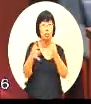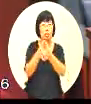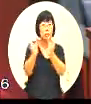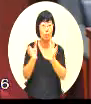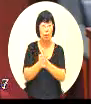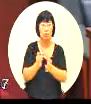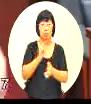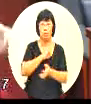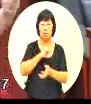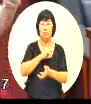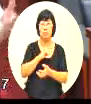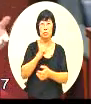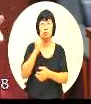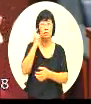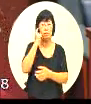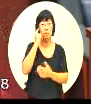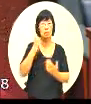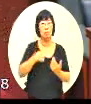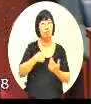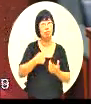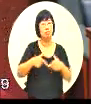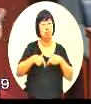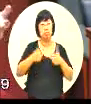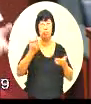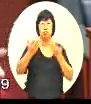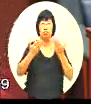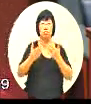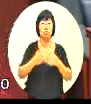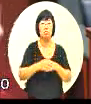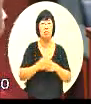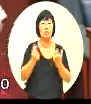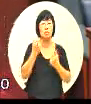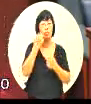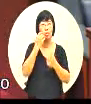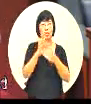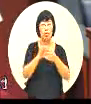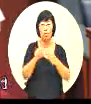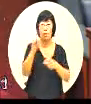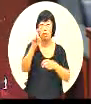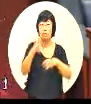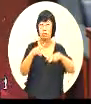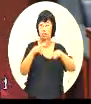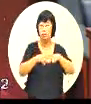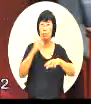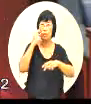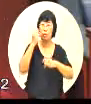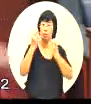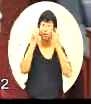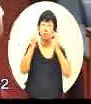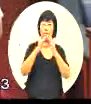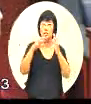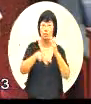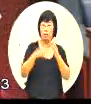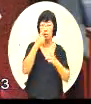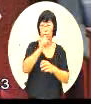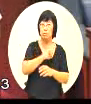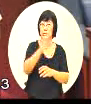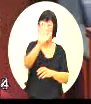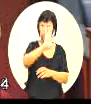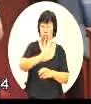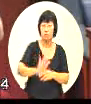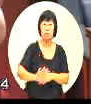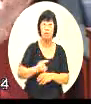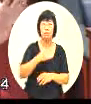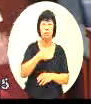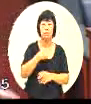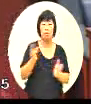脚，那我们跟他够嘛，我们心中很坦荡。就像我面对十全国赛事，我的态度从头到尾都很清楚，我没有犹豫过，